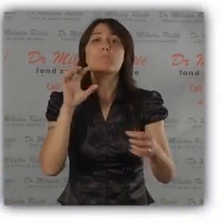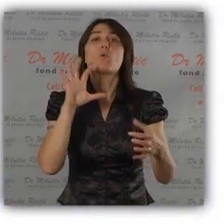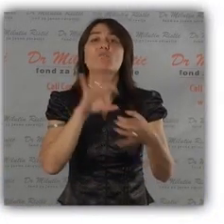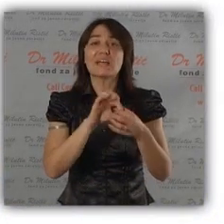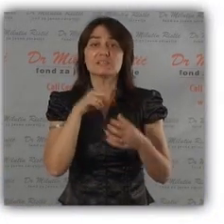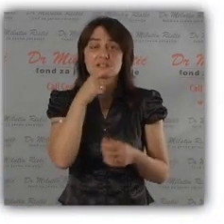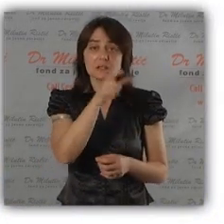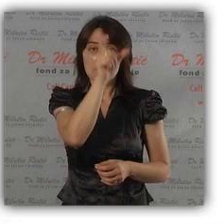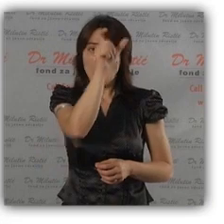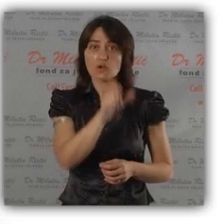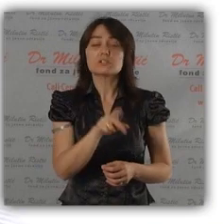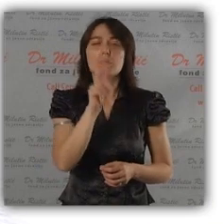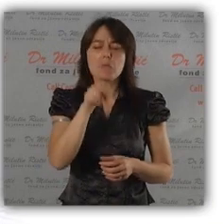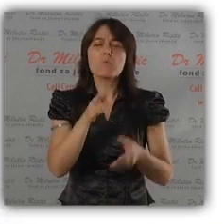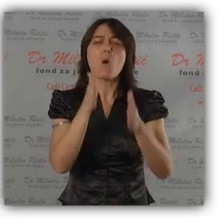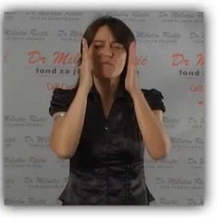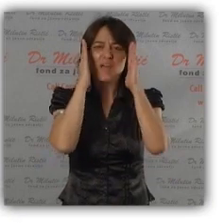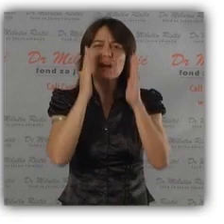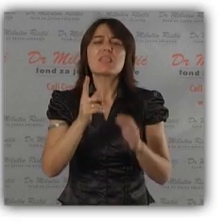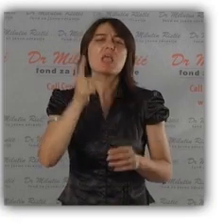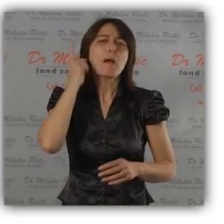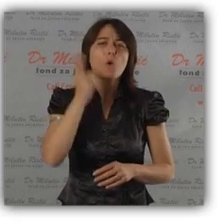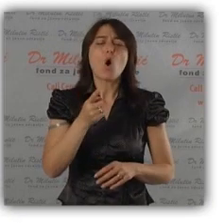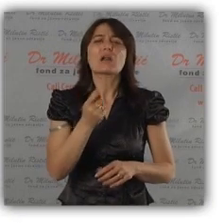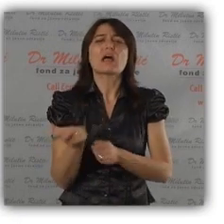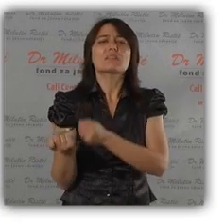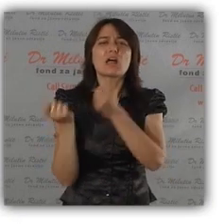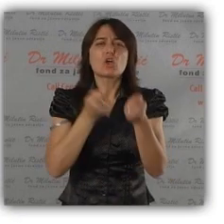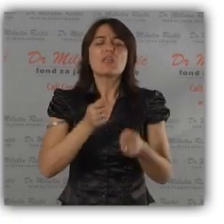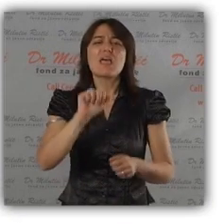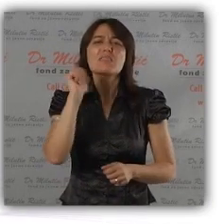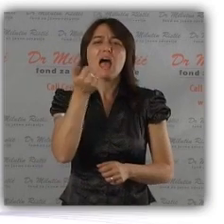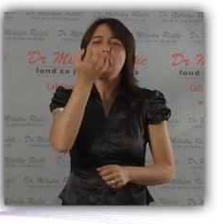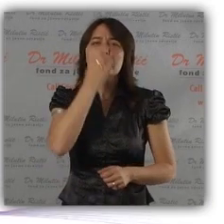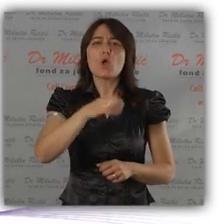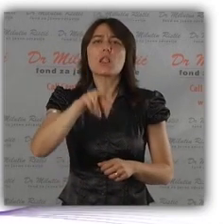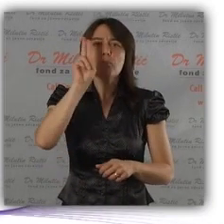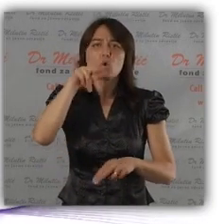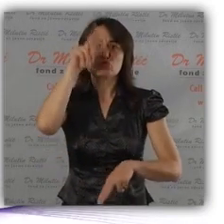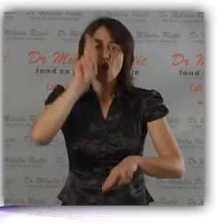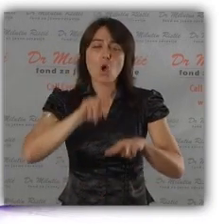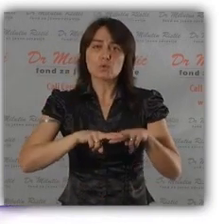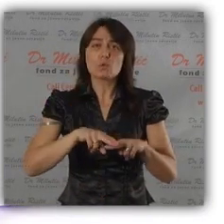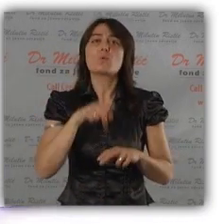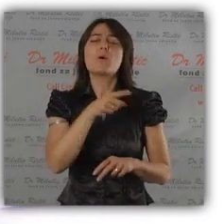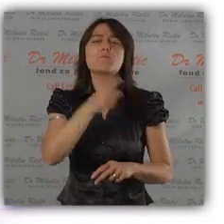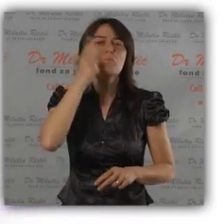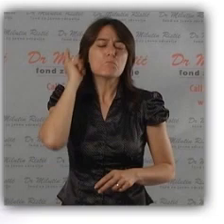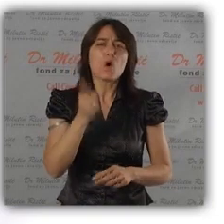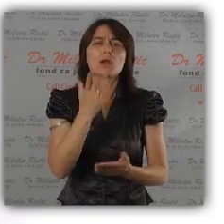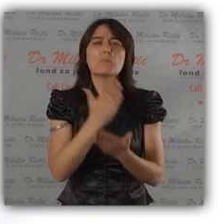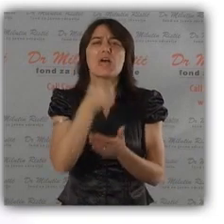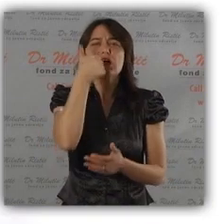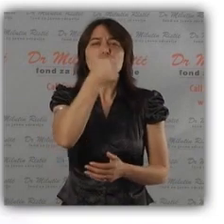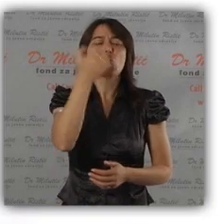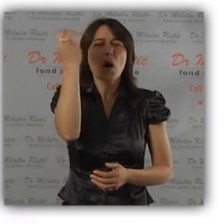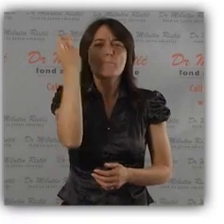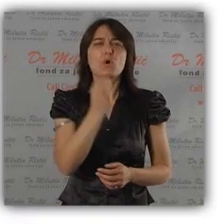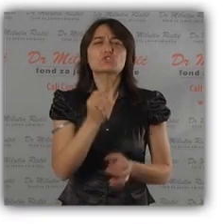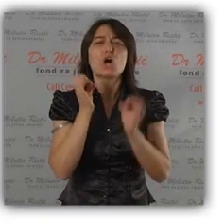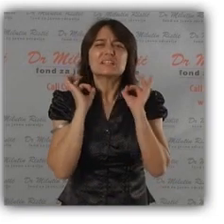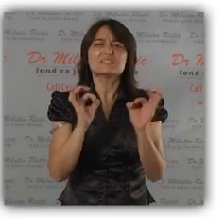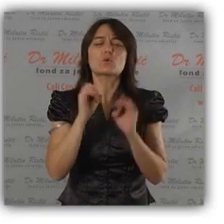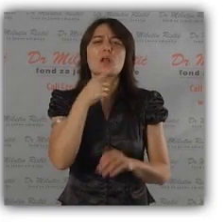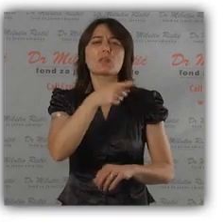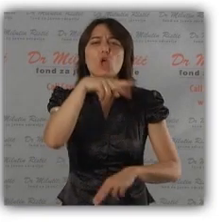problem u vezi sa tim jeste što osoba ima uverenje da mora doneti najbolju moguću odluku i da mora